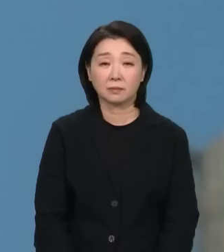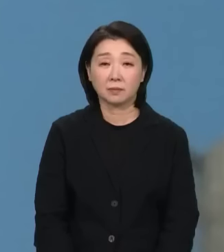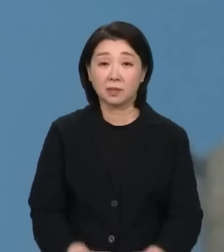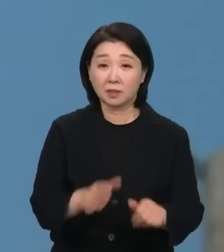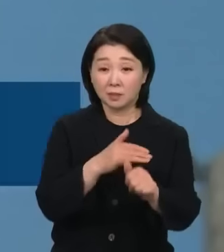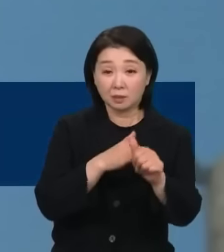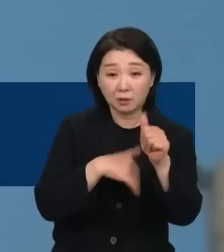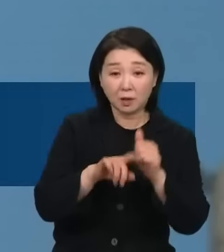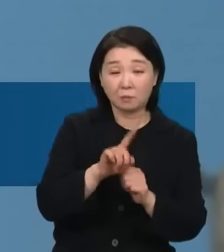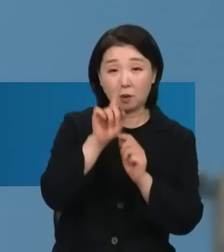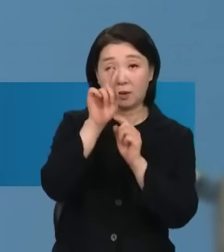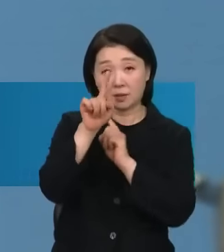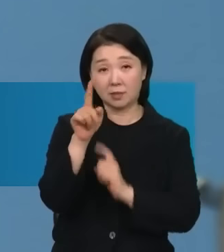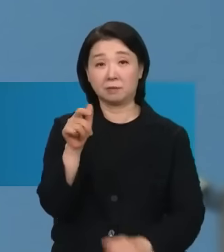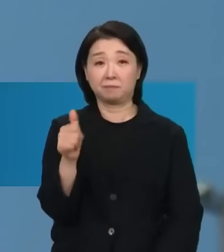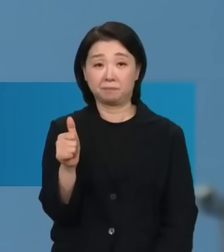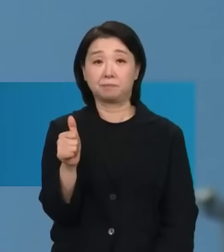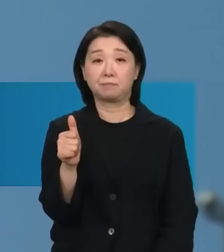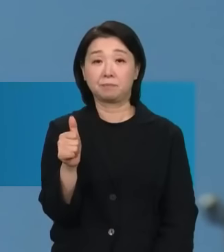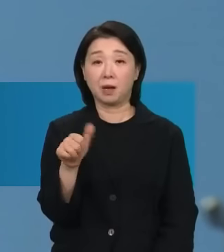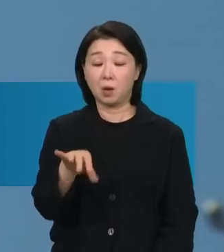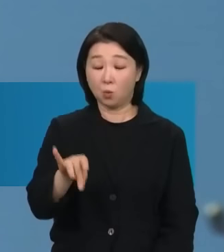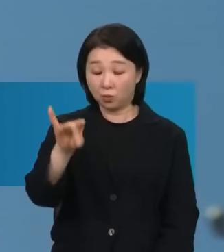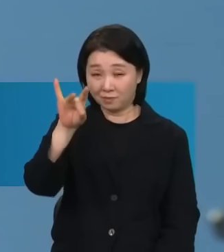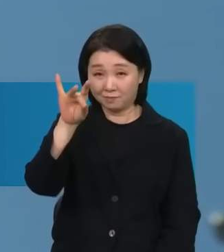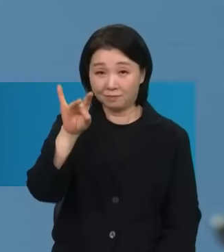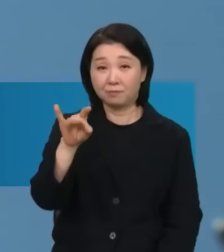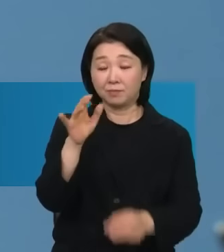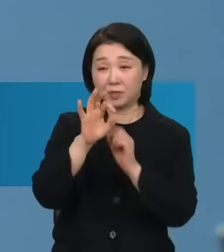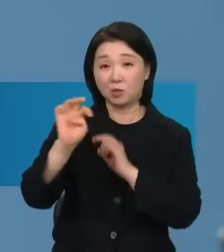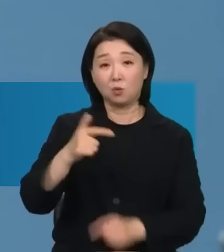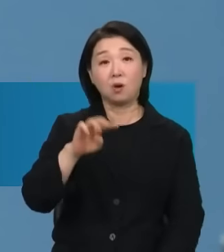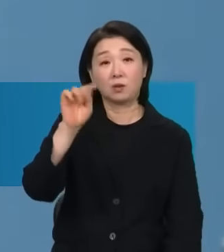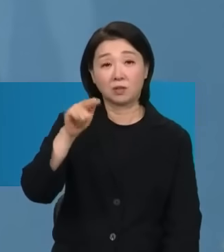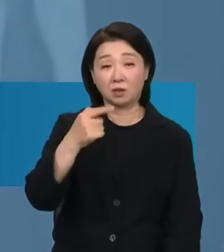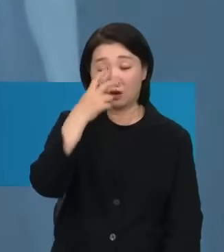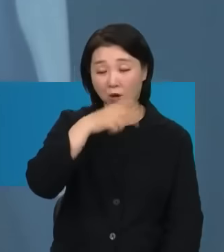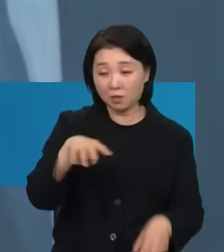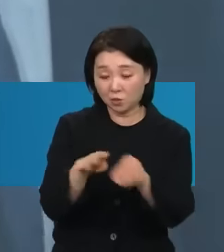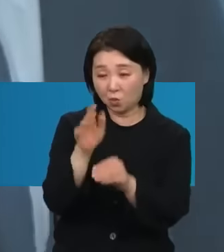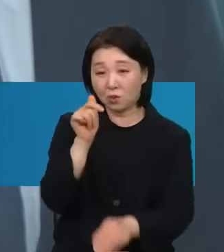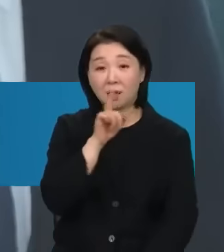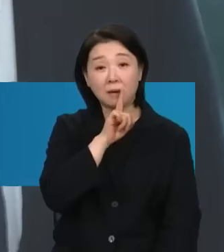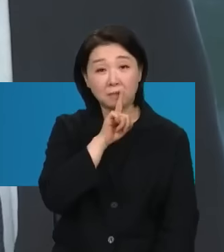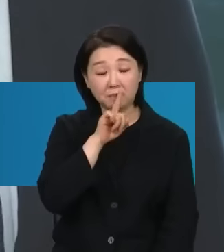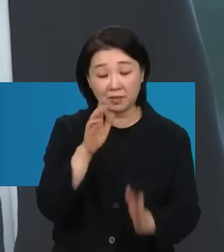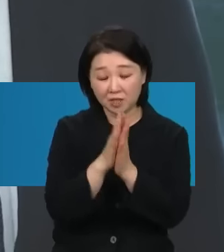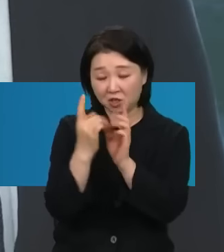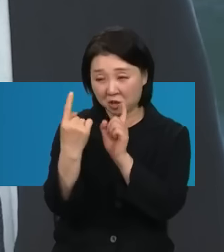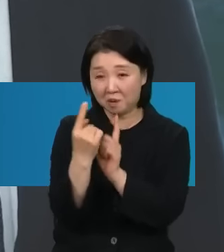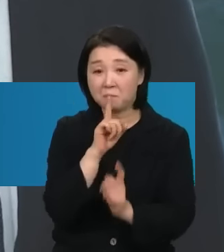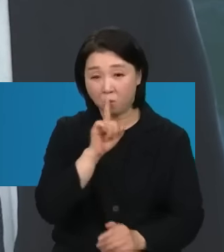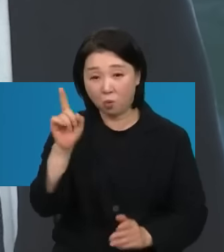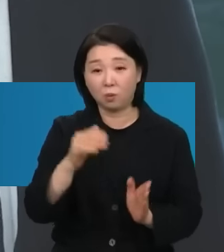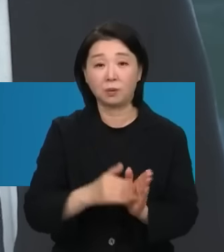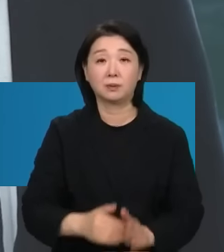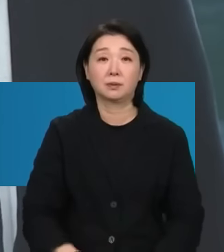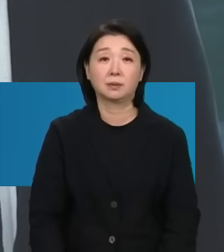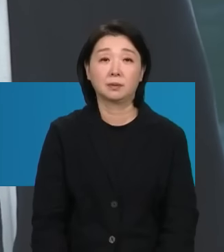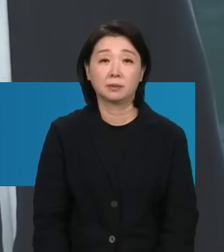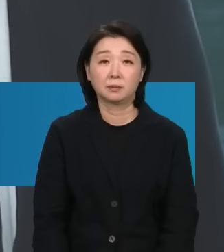이런 상황 속에 이창수 서울중앙지검장이 오늘 처음으로 이원석 검찰총장에게 대면 보고를 한 걸로